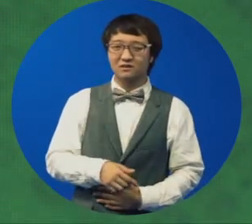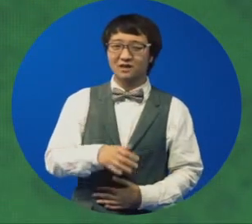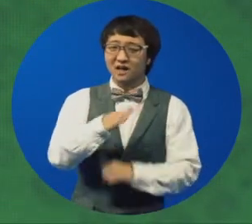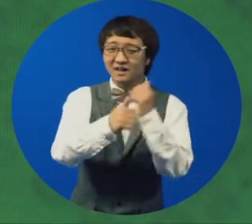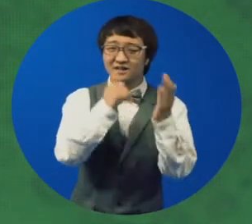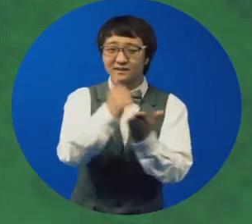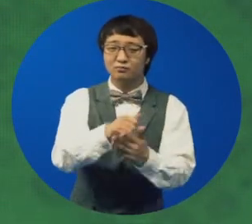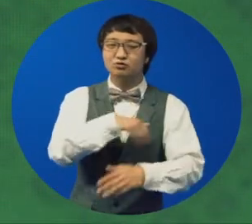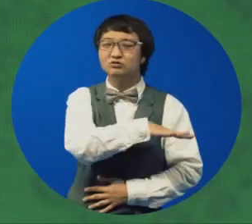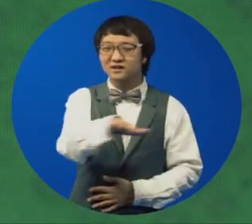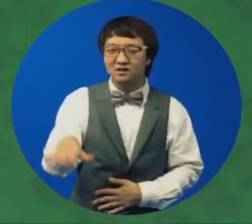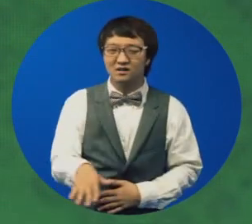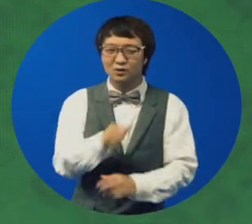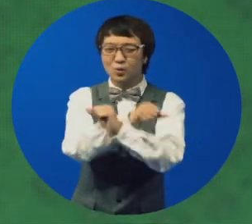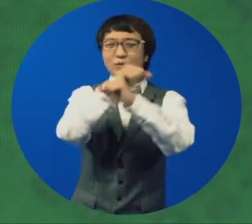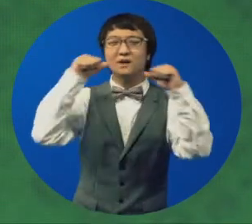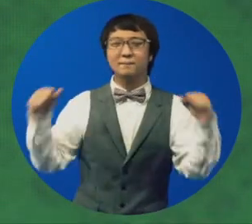우리를 용납해 주셨어요.